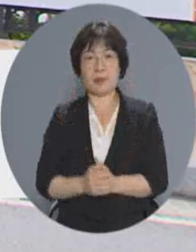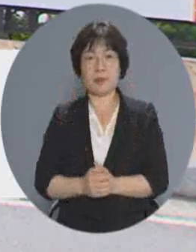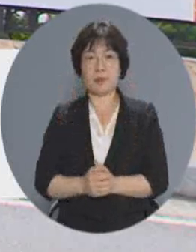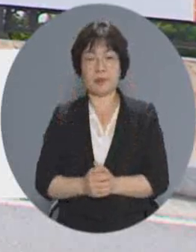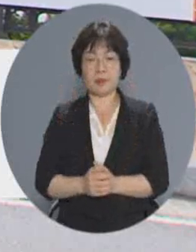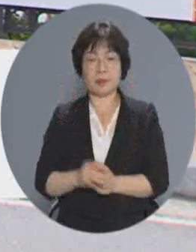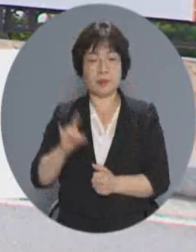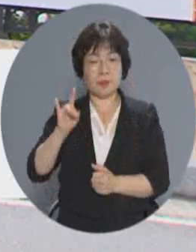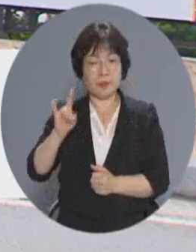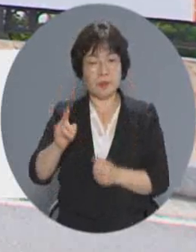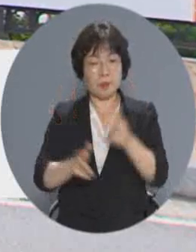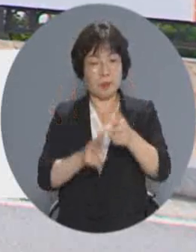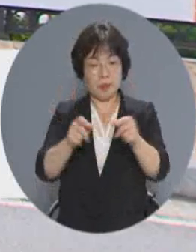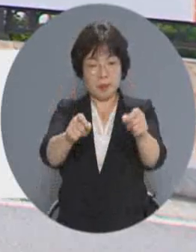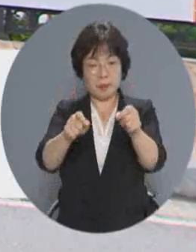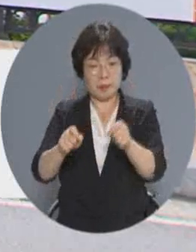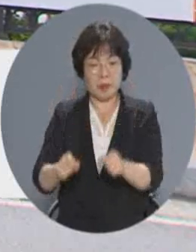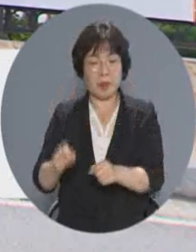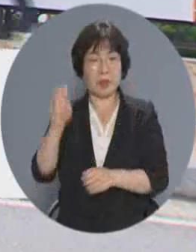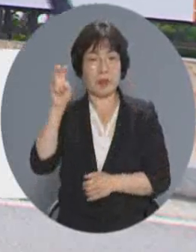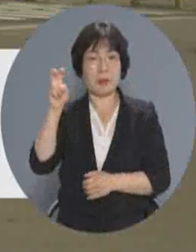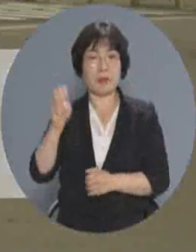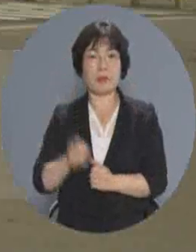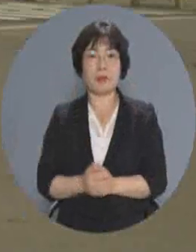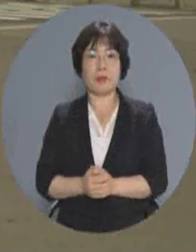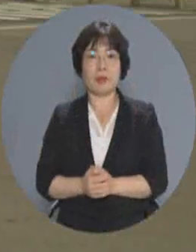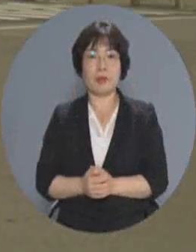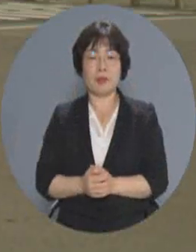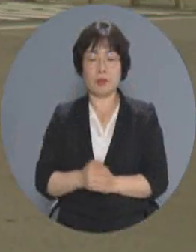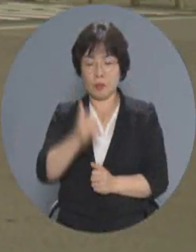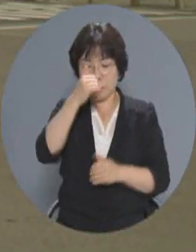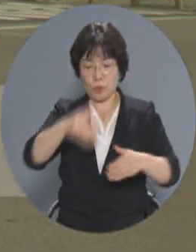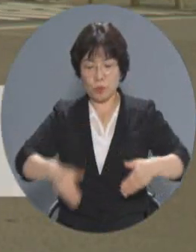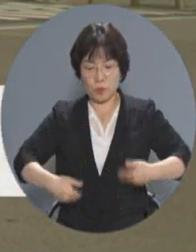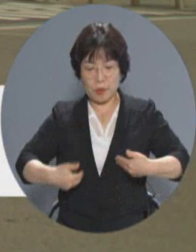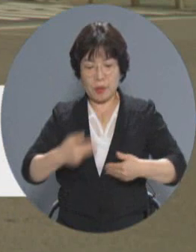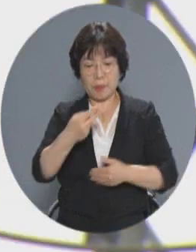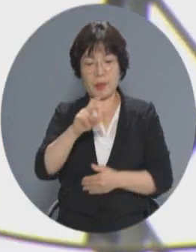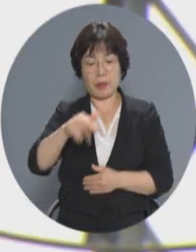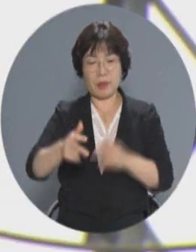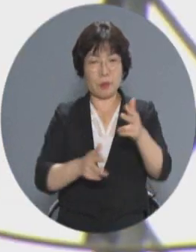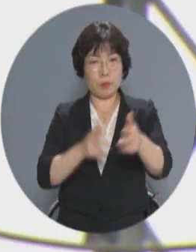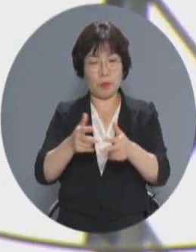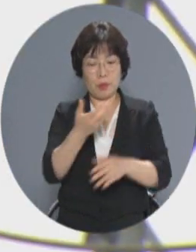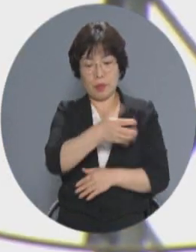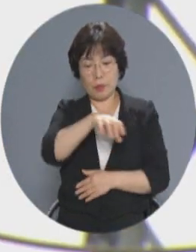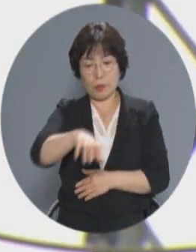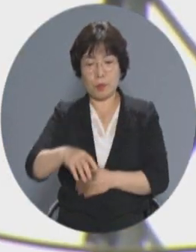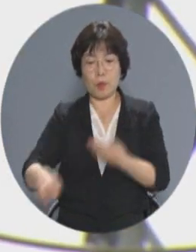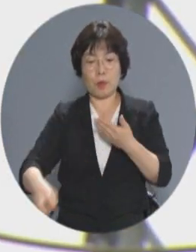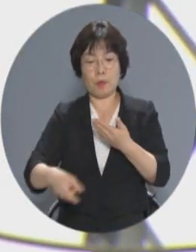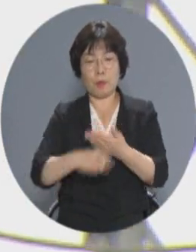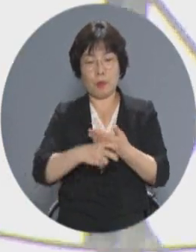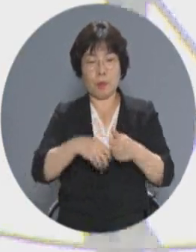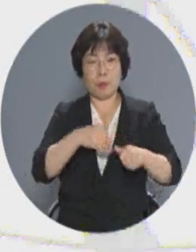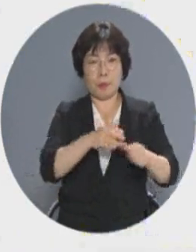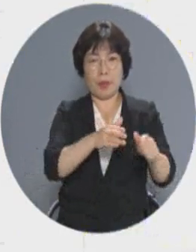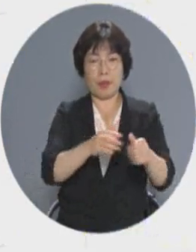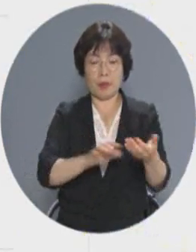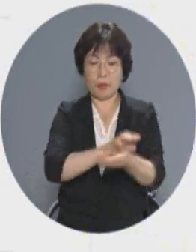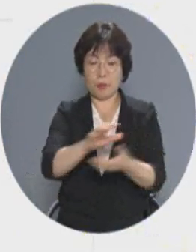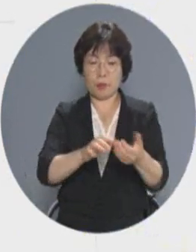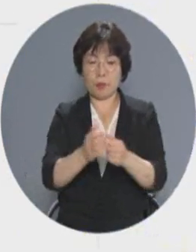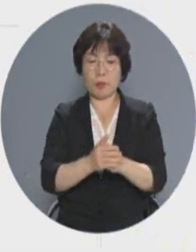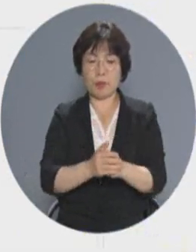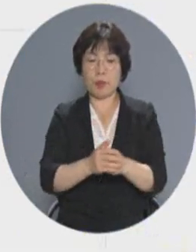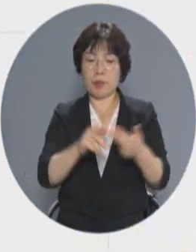아마 현대제철도 이와 크게 다르지 않고. 충남 당진 공장 등 다른 곳에서도 불법 파견 논란이 불거지자 이달